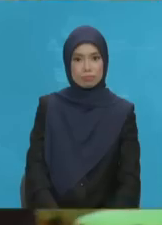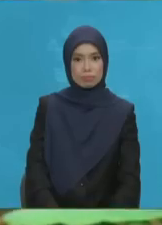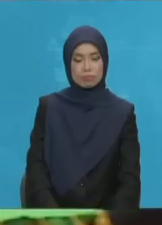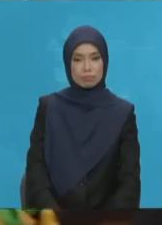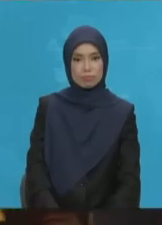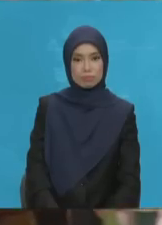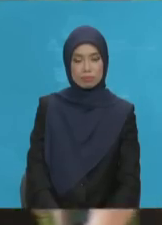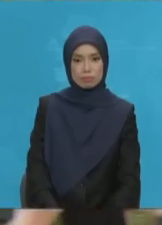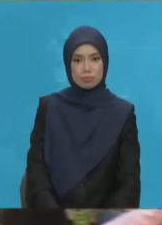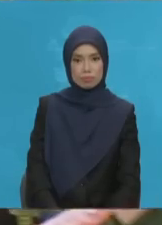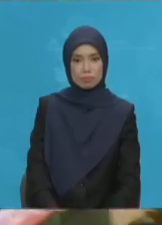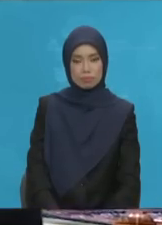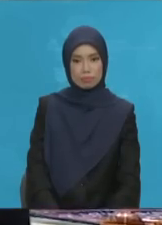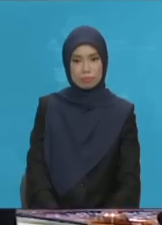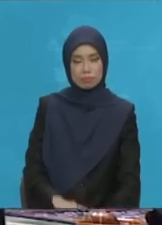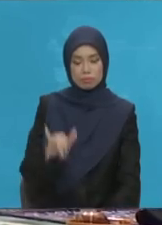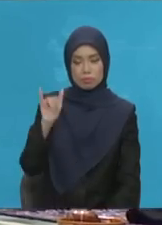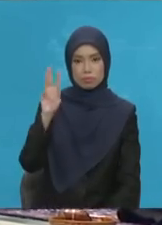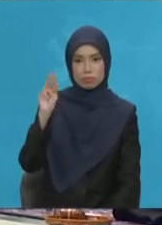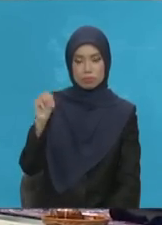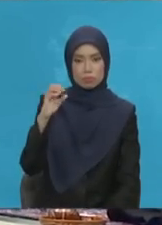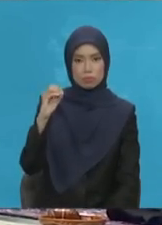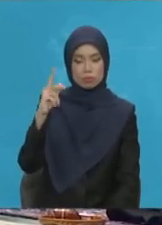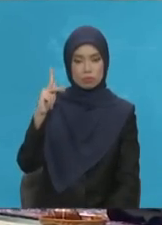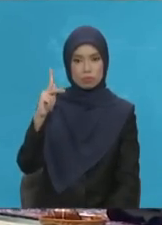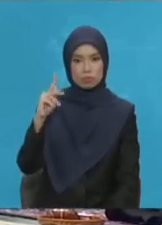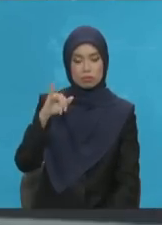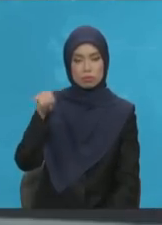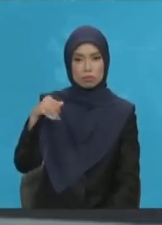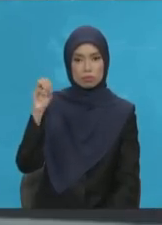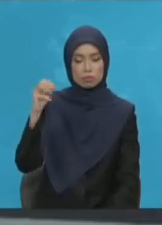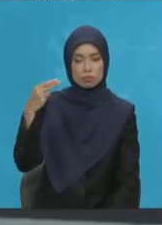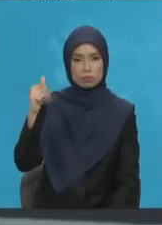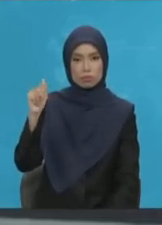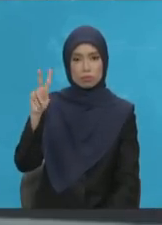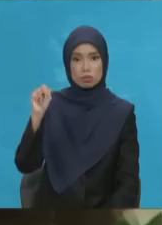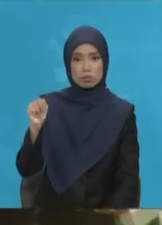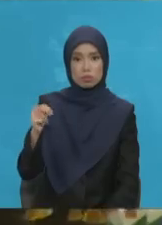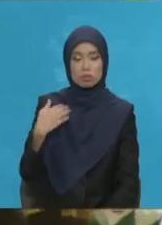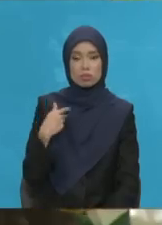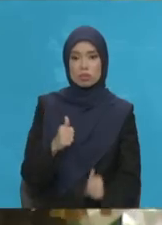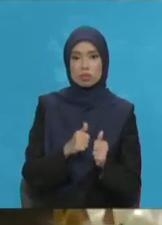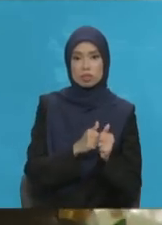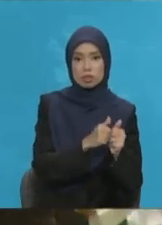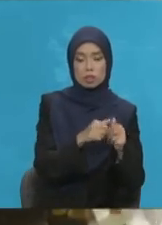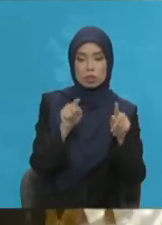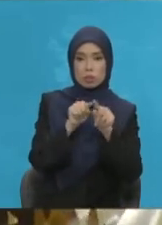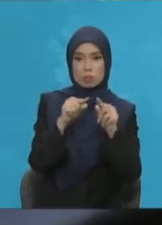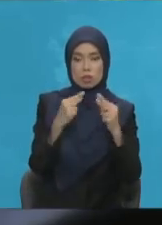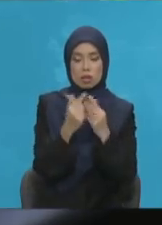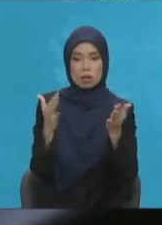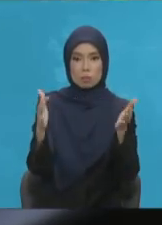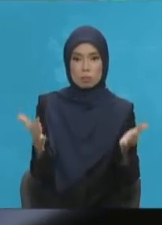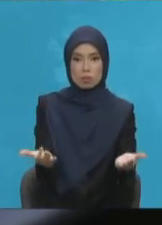yang dimuliakan behin orang kaya Johan pahlawan diikuti oleh awang-awang yang membawa gangsa-gangsa yang telah